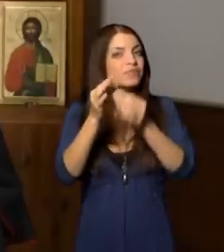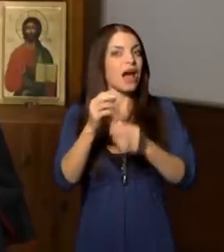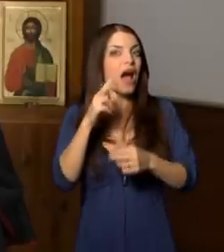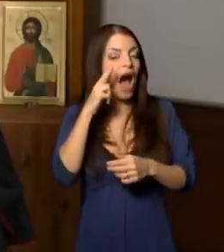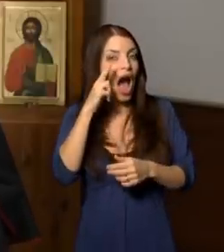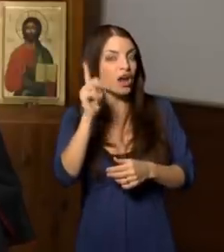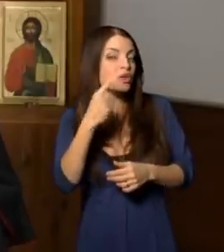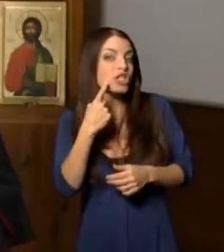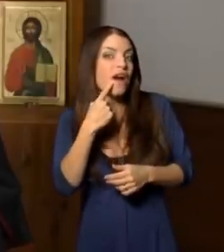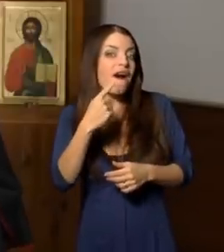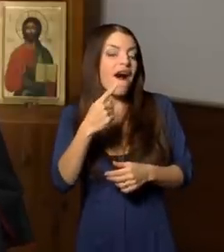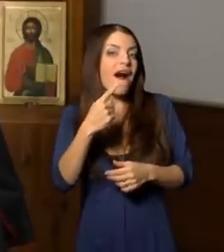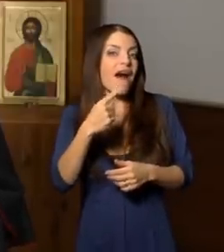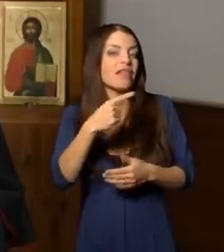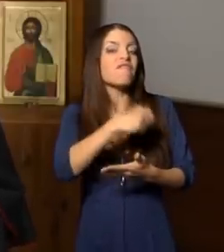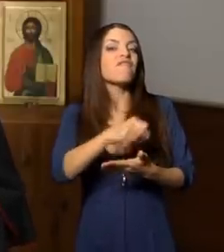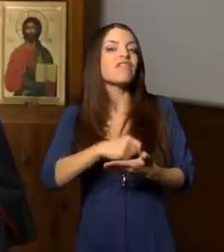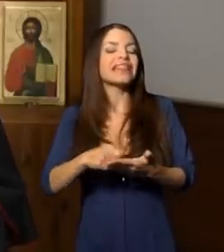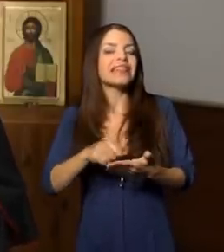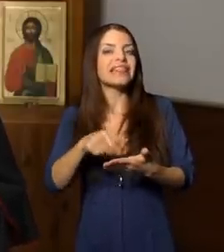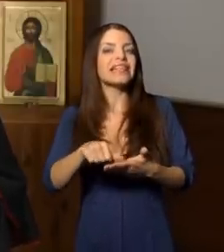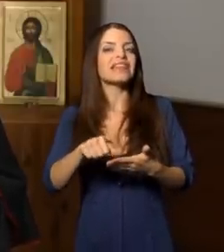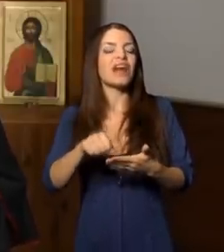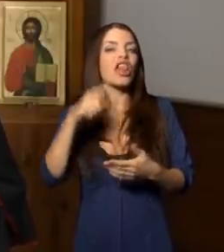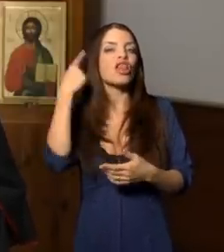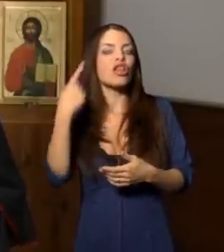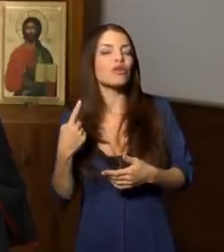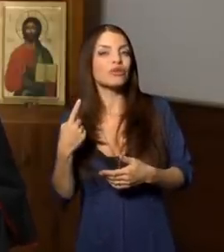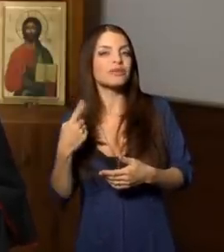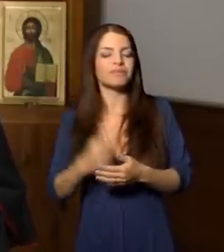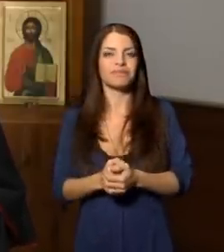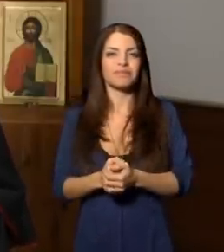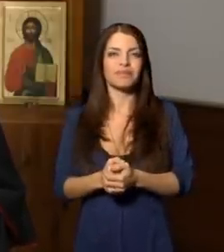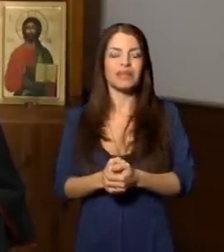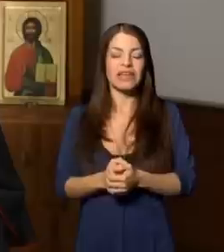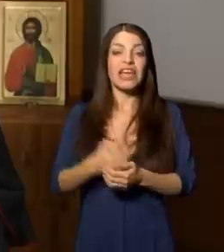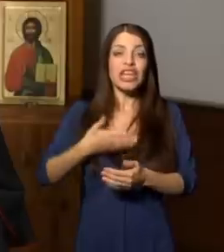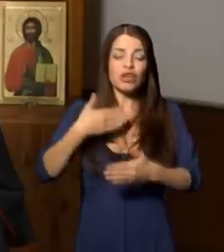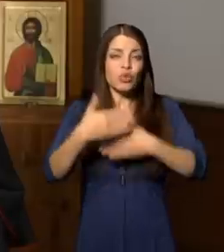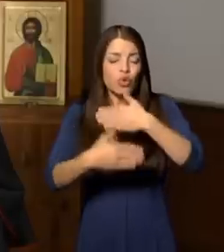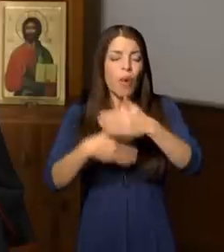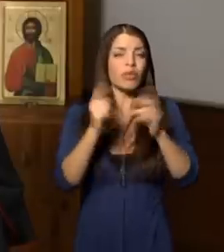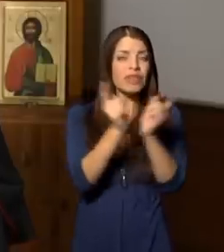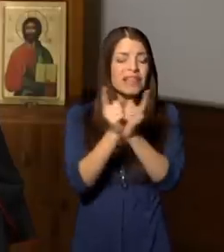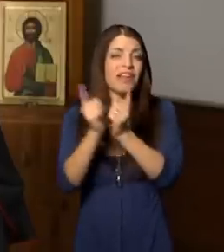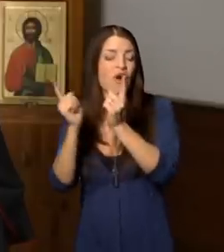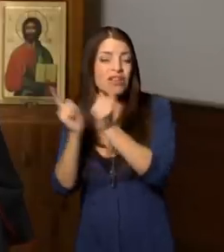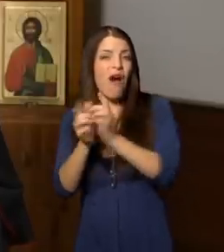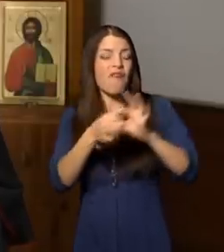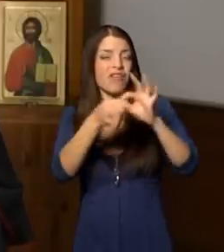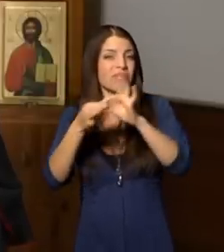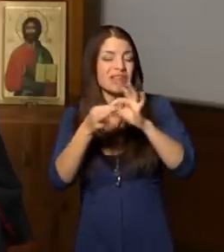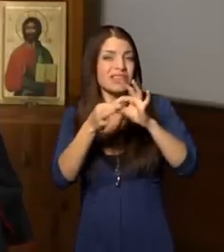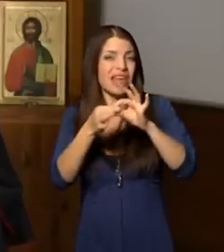Isimgħu x'jgħid l-awtur tal-ittra lill-Lud. Ma ninqatawx mill-laqat tagħna flimkien kif